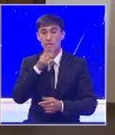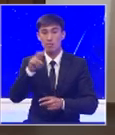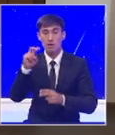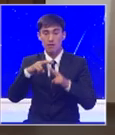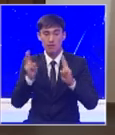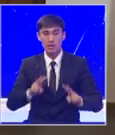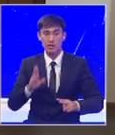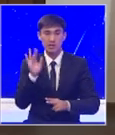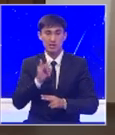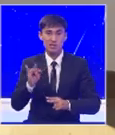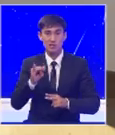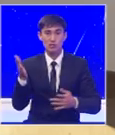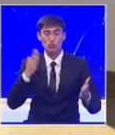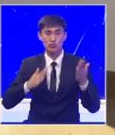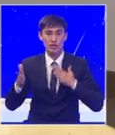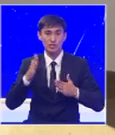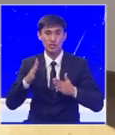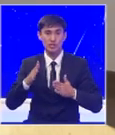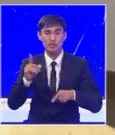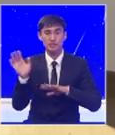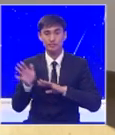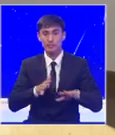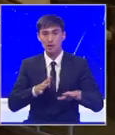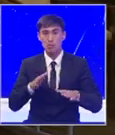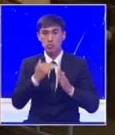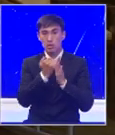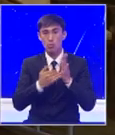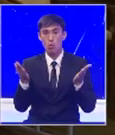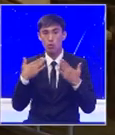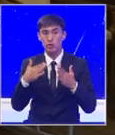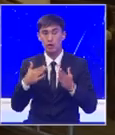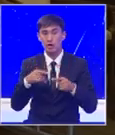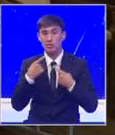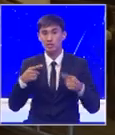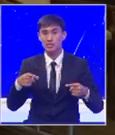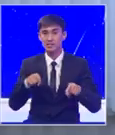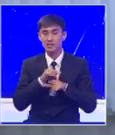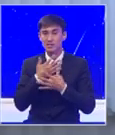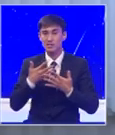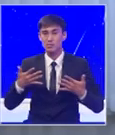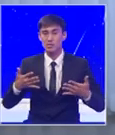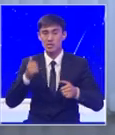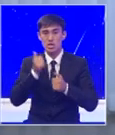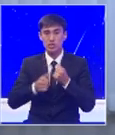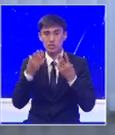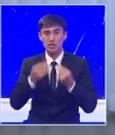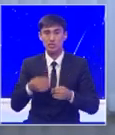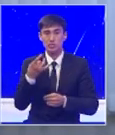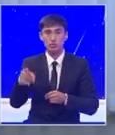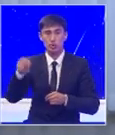летит интересно, шумно, весело и незаметно. Программа отдыха отличается завидным разнообразием. Ежедневно в